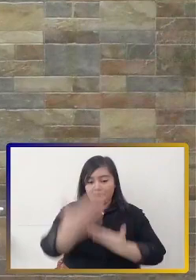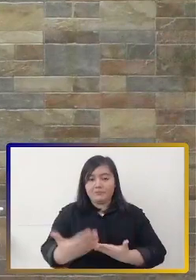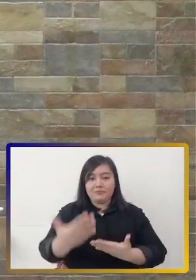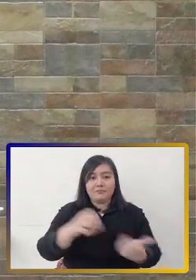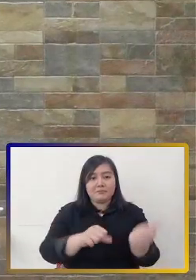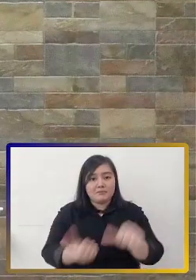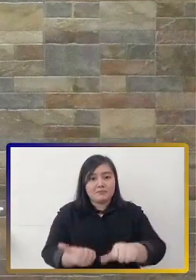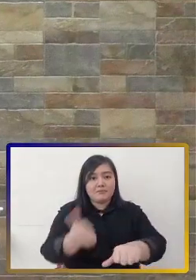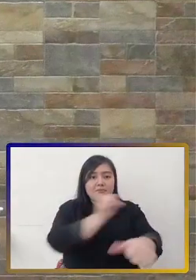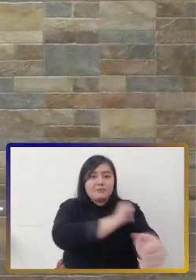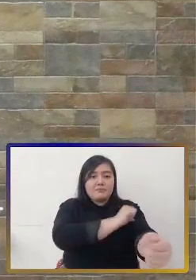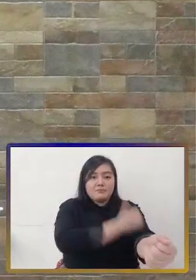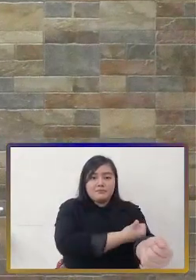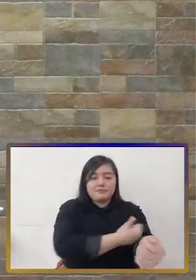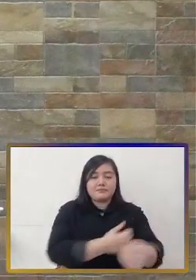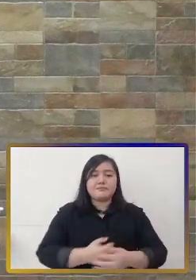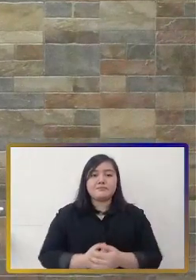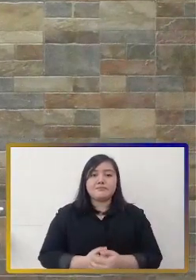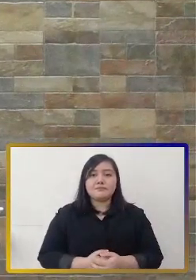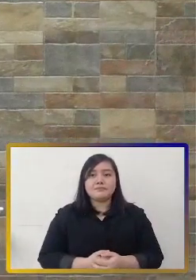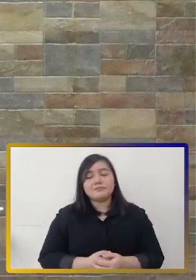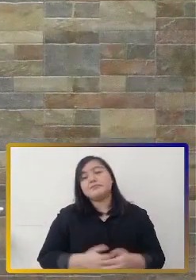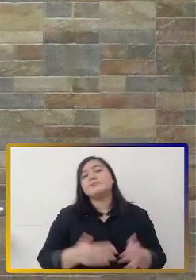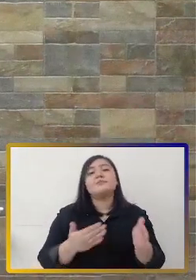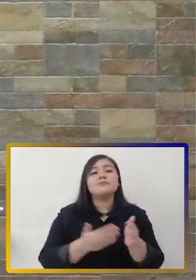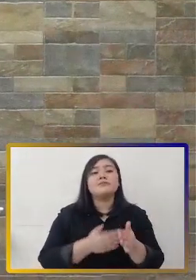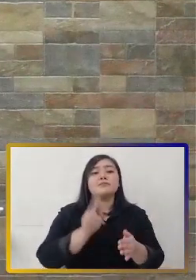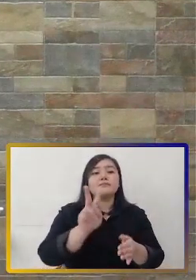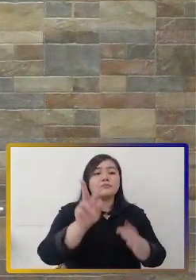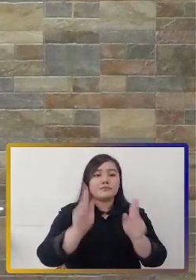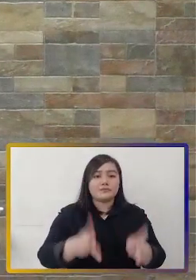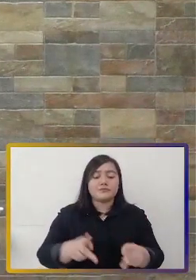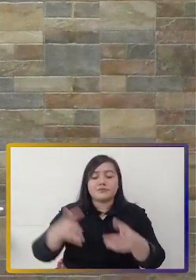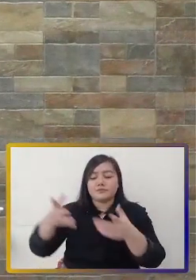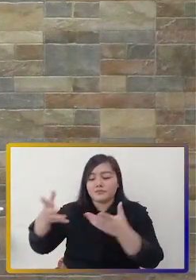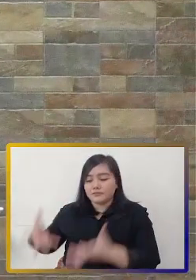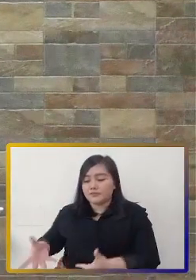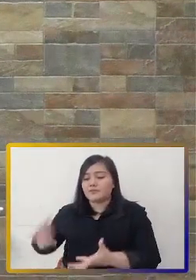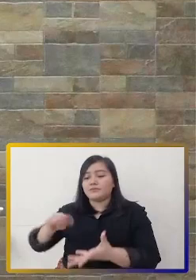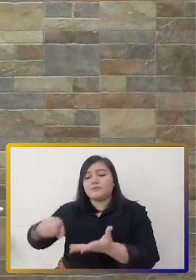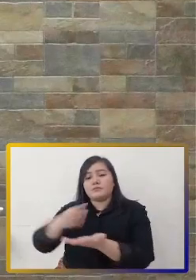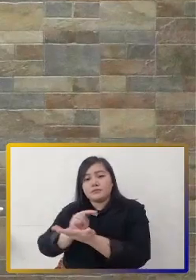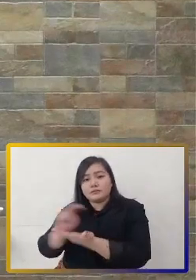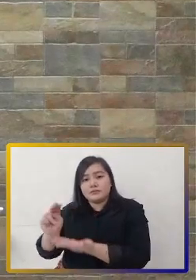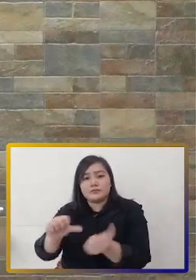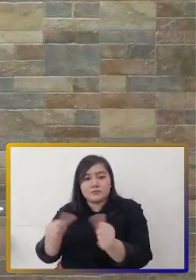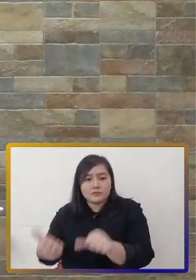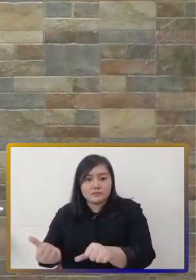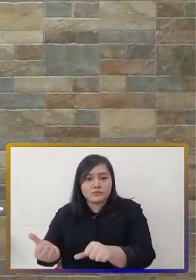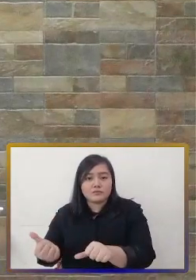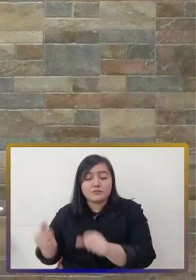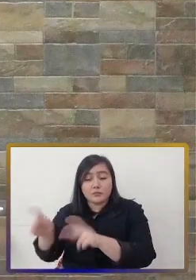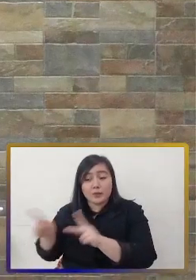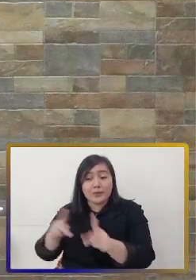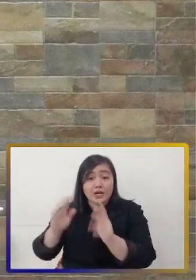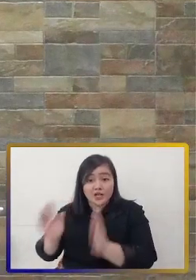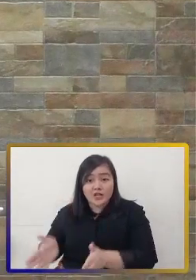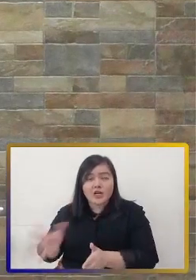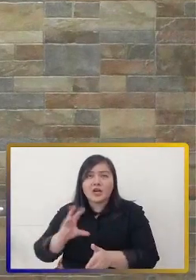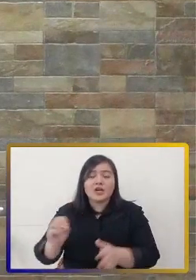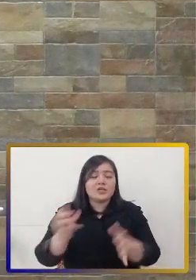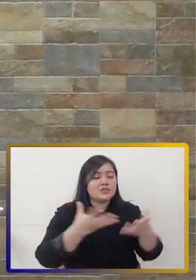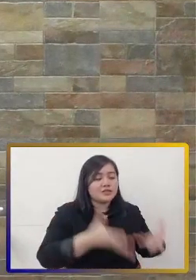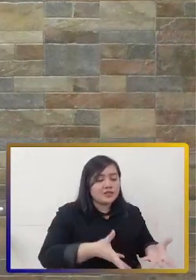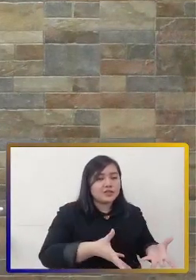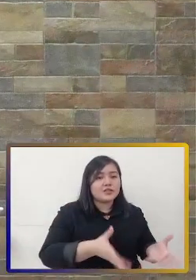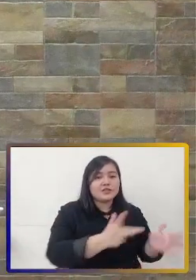Maliwanag po yung pinag-uusapan natin. Dalawang personalidad. John the Baptist, the forerunner. Jesus Christ, the founder of the church. You